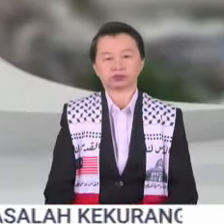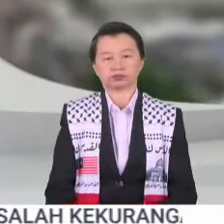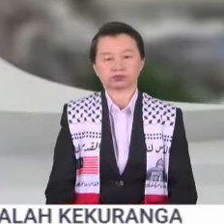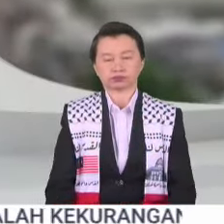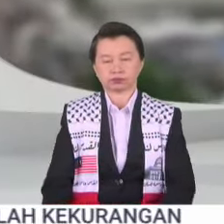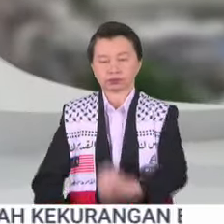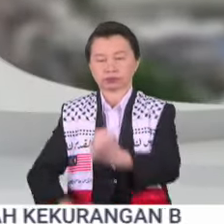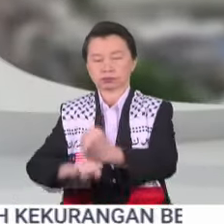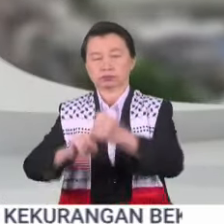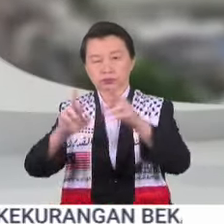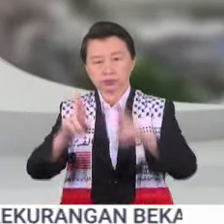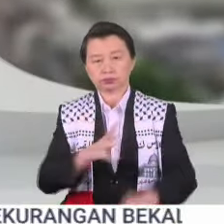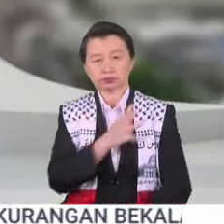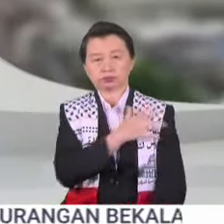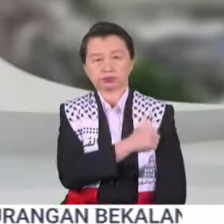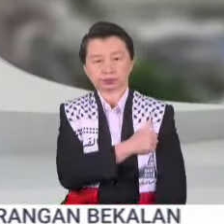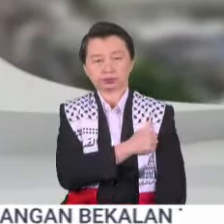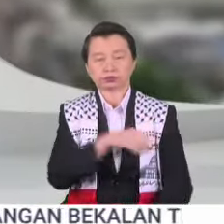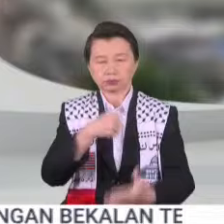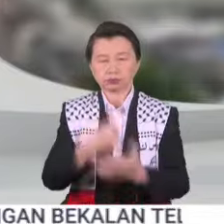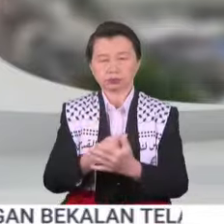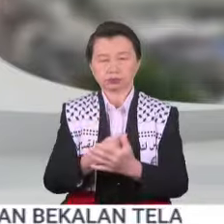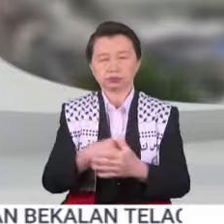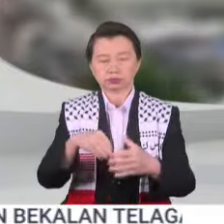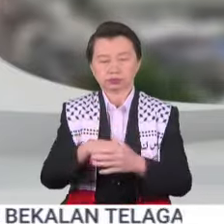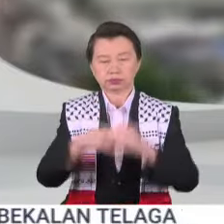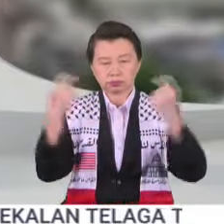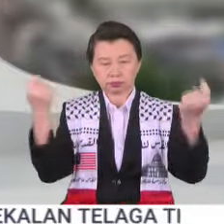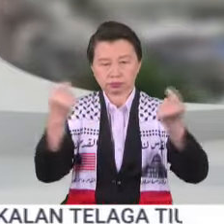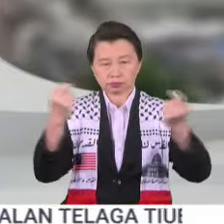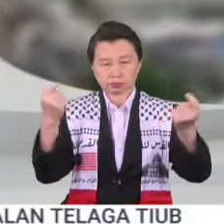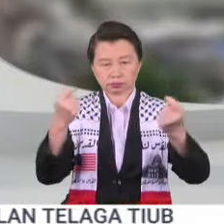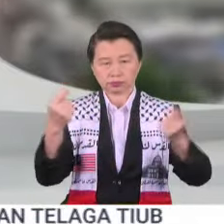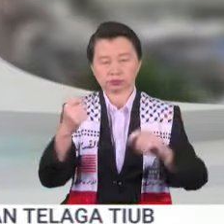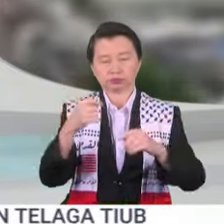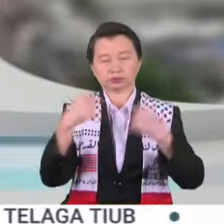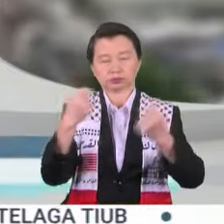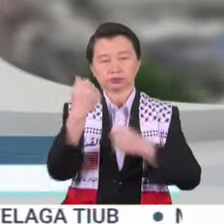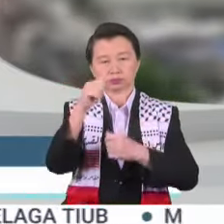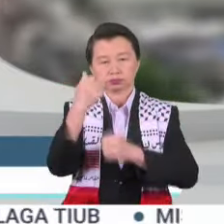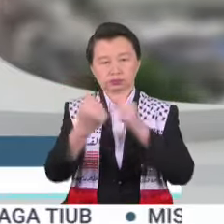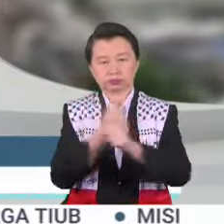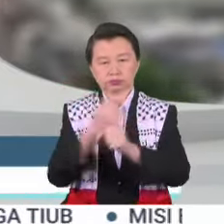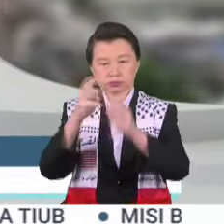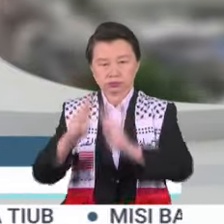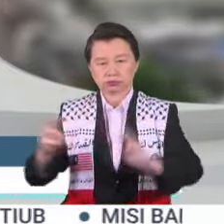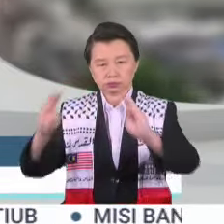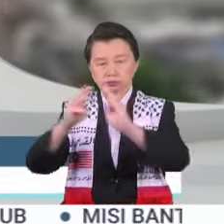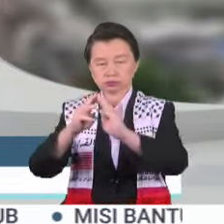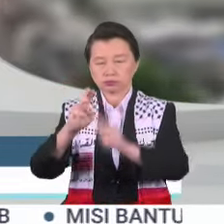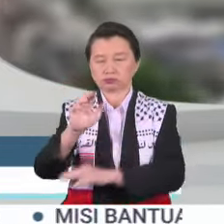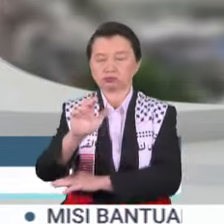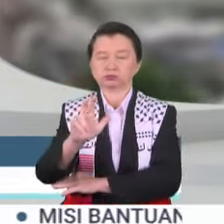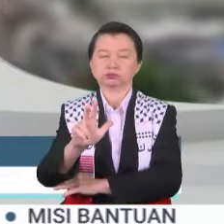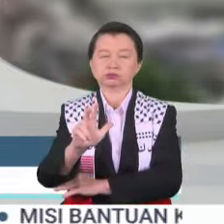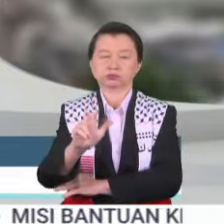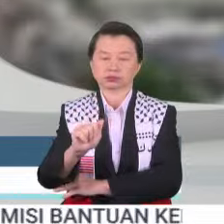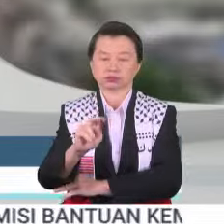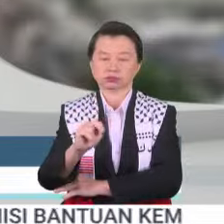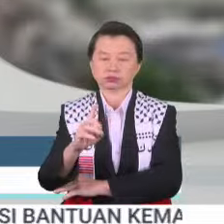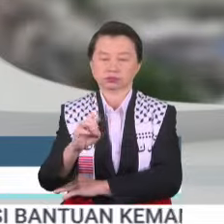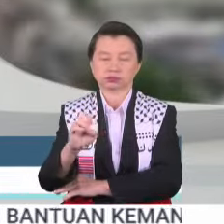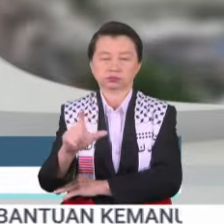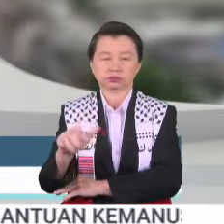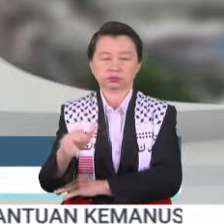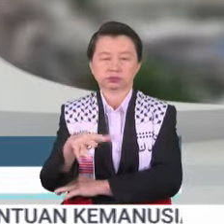Solidariti Bersama Rakyat Palestin antara pengisian penting karnival sambutan 10 tahun Masjid Andalusia Bandar Laguna Merbok. Ia bukti